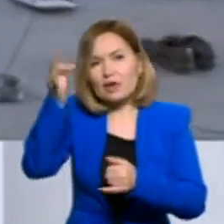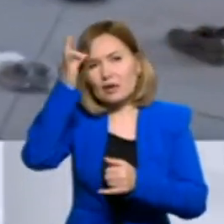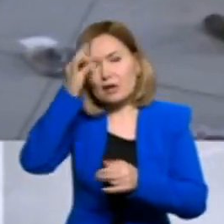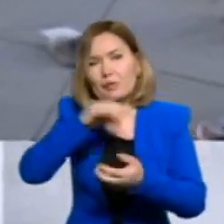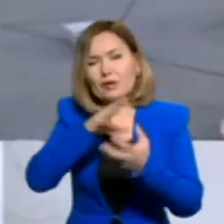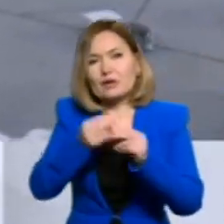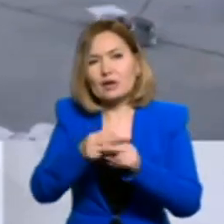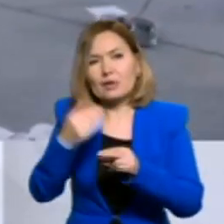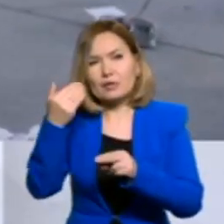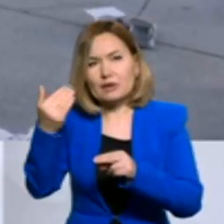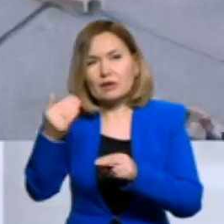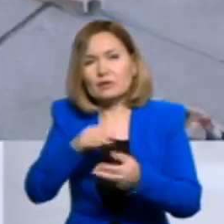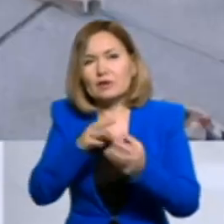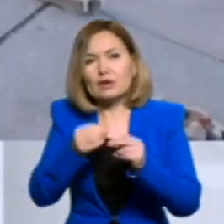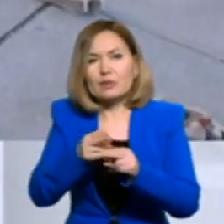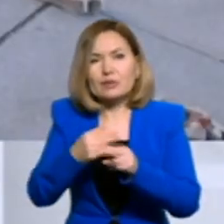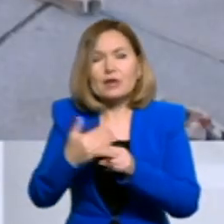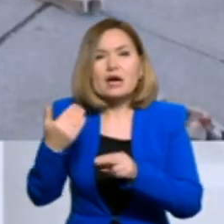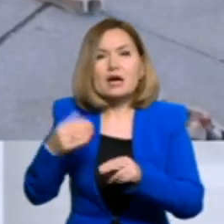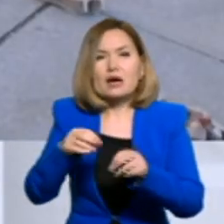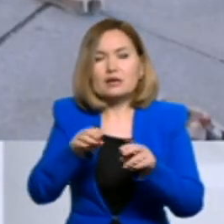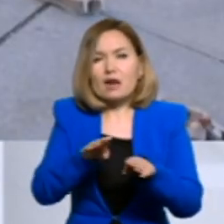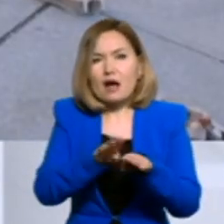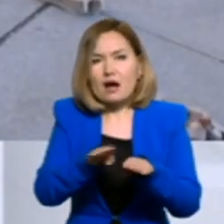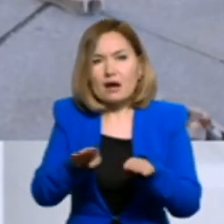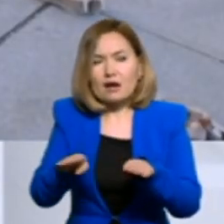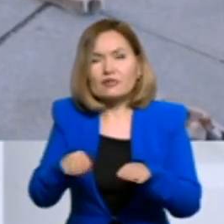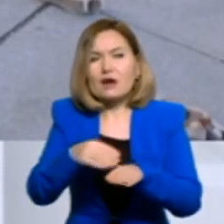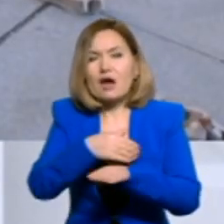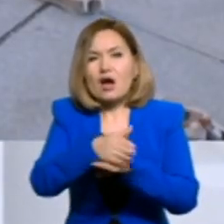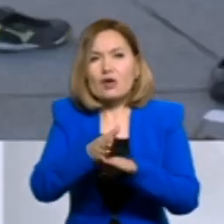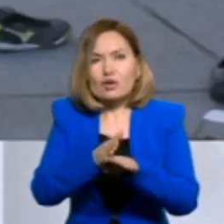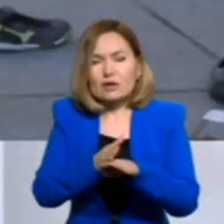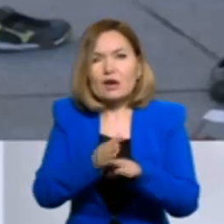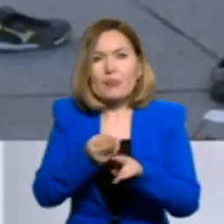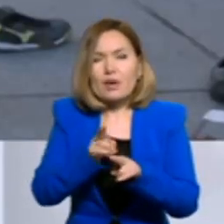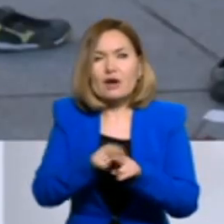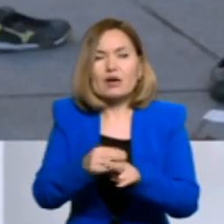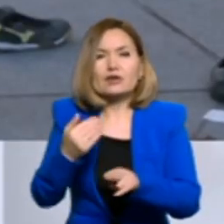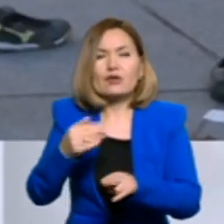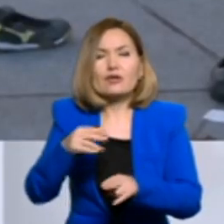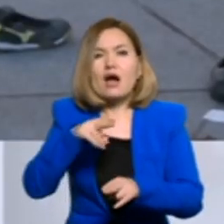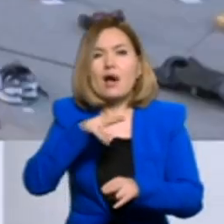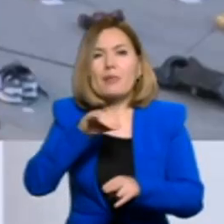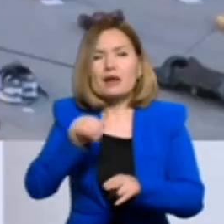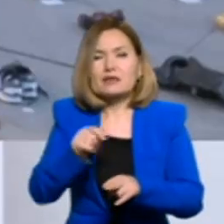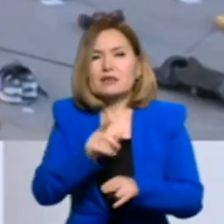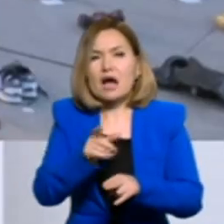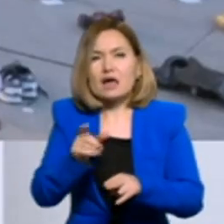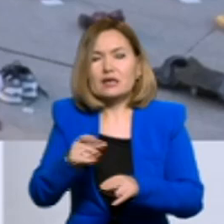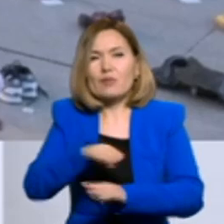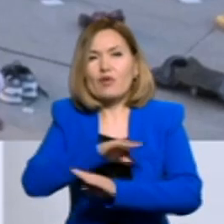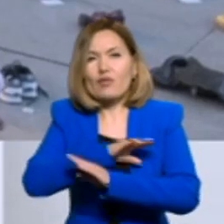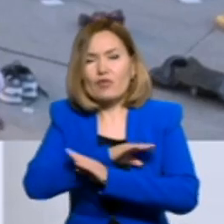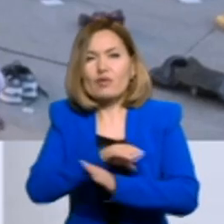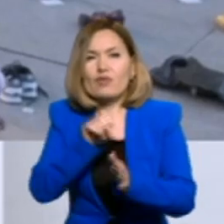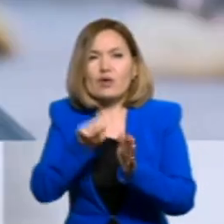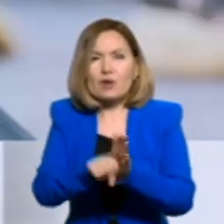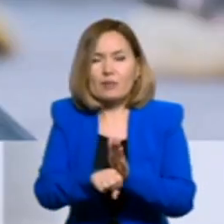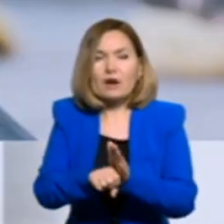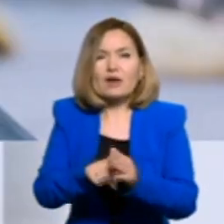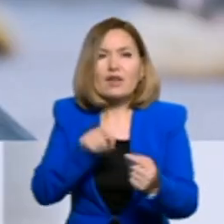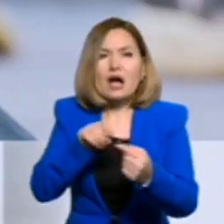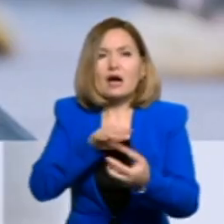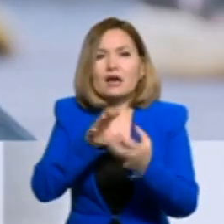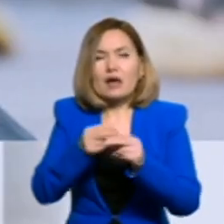марапаттауына наразылық білдіру үшін ұйымдастырылған. Айта кетсек, таяу шығыста соғыс қазанның 7-сінде басталды.